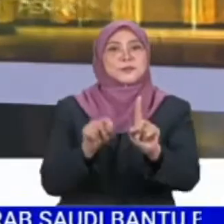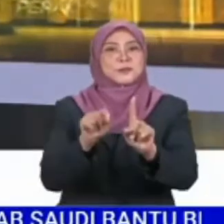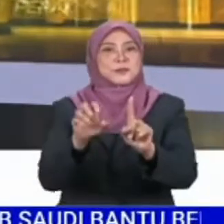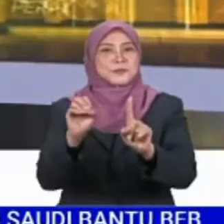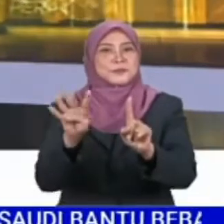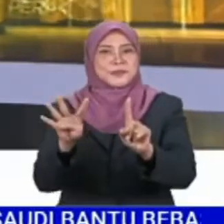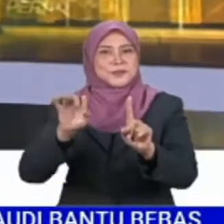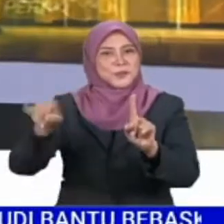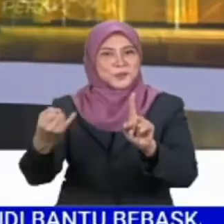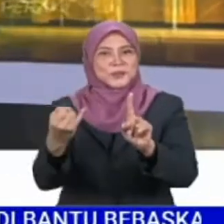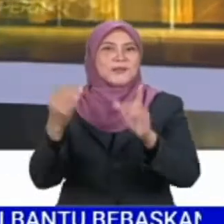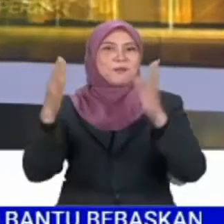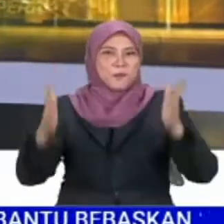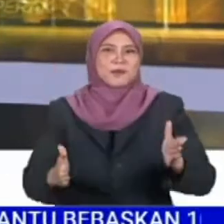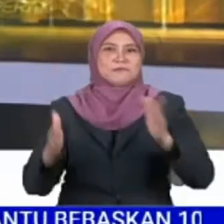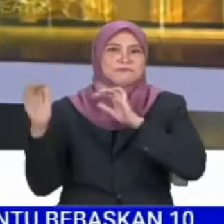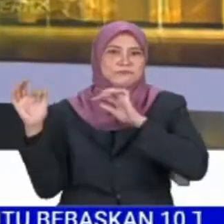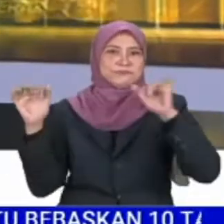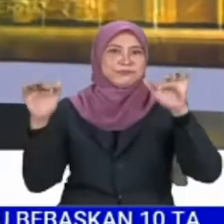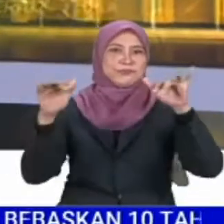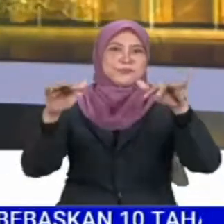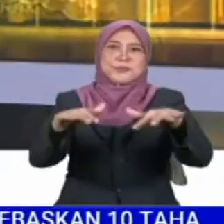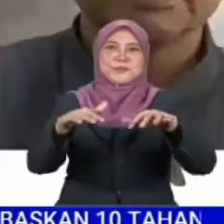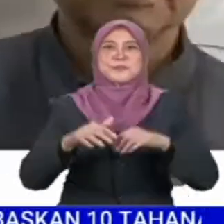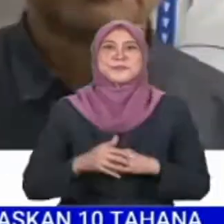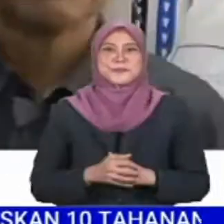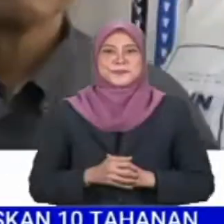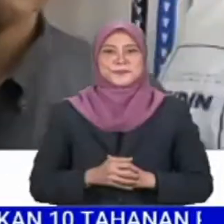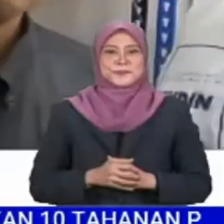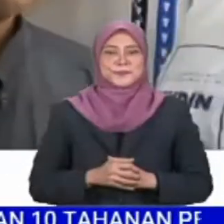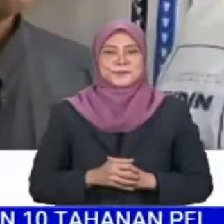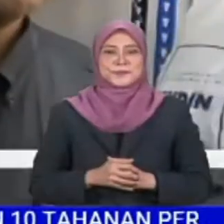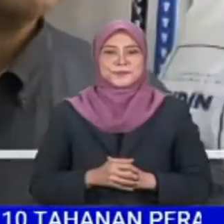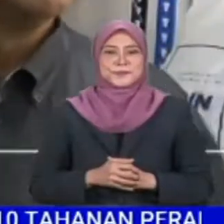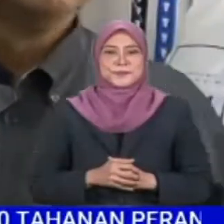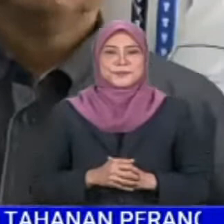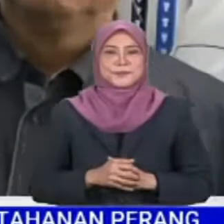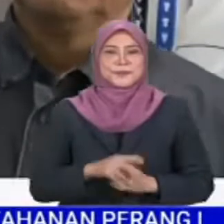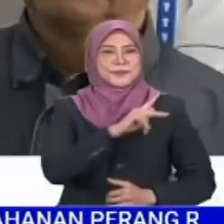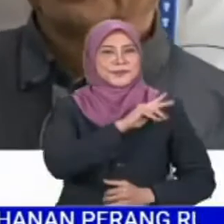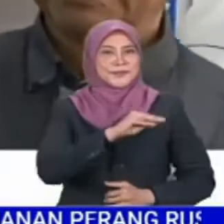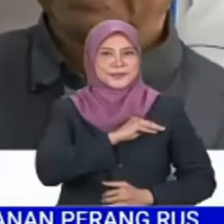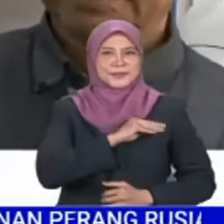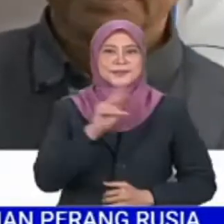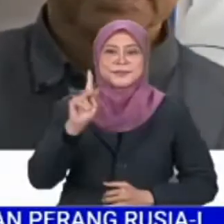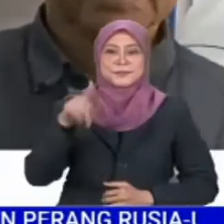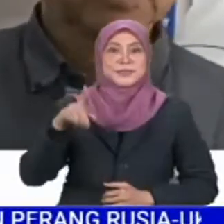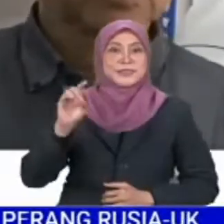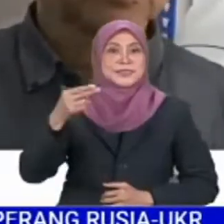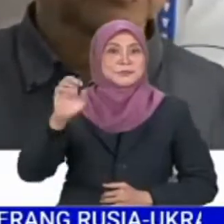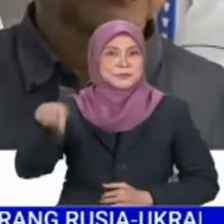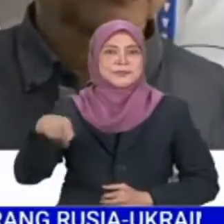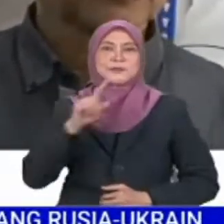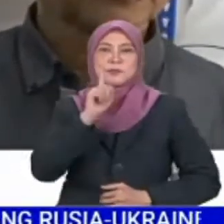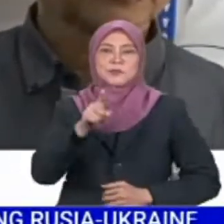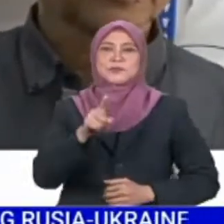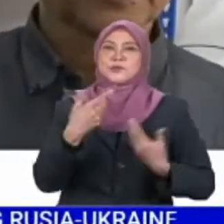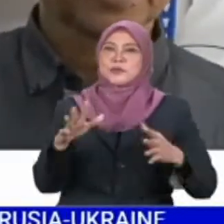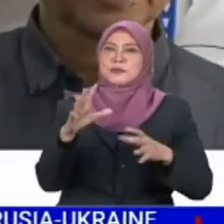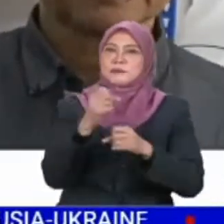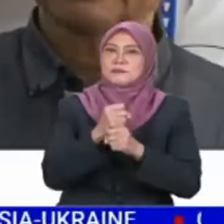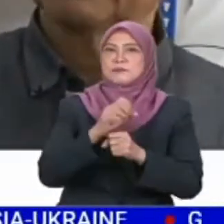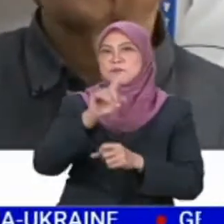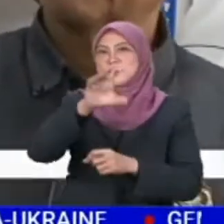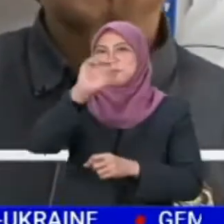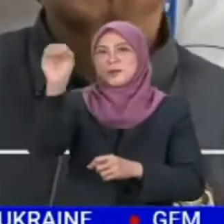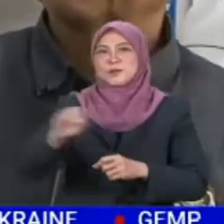1.04 juta pengunjung. Kita di kementerian KPHCP hampir 100% telah laksanakan program ini.